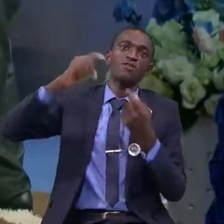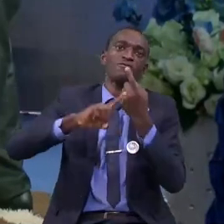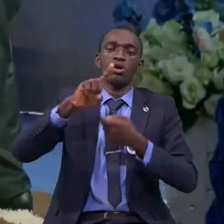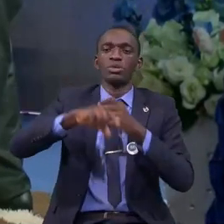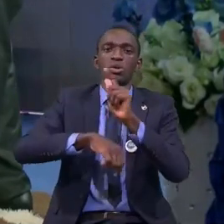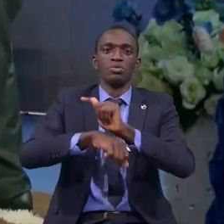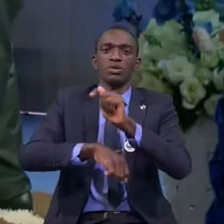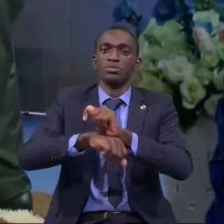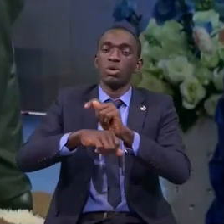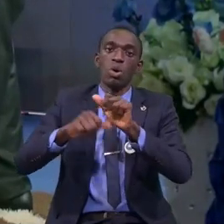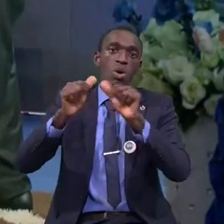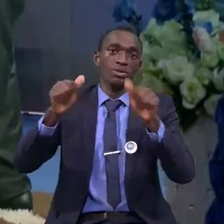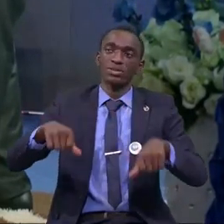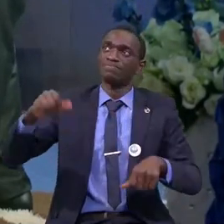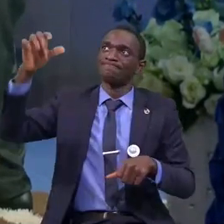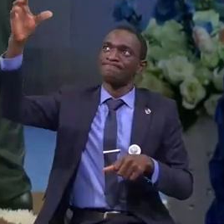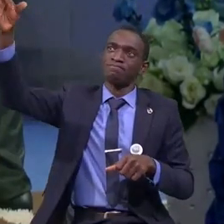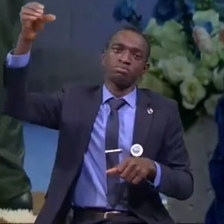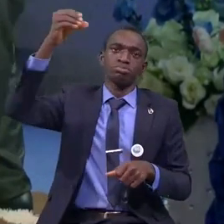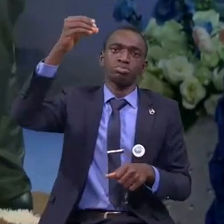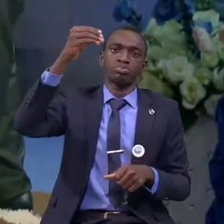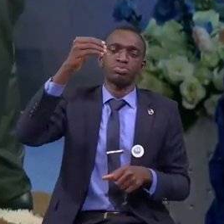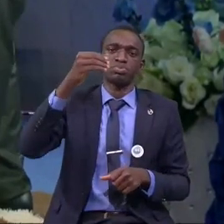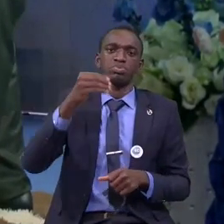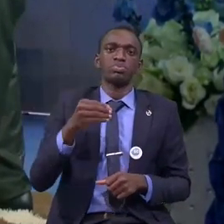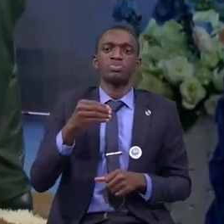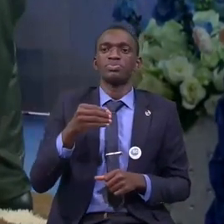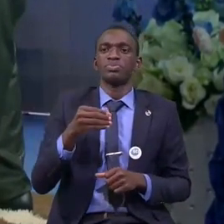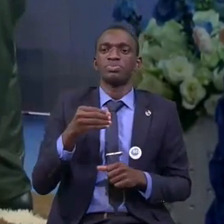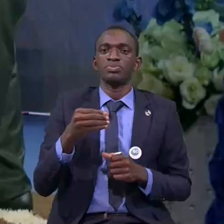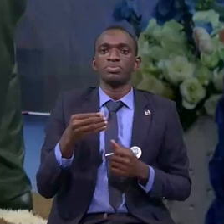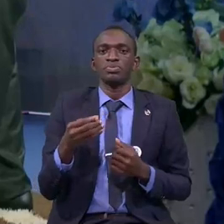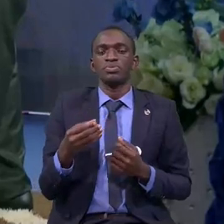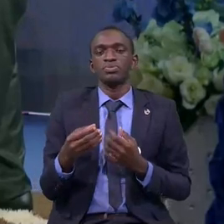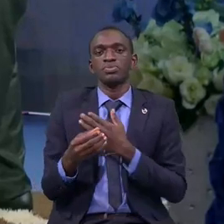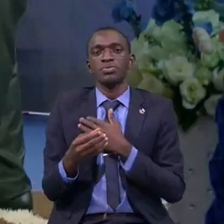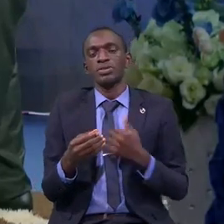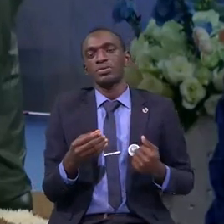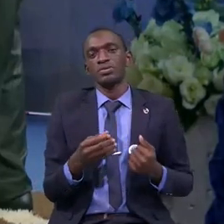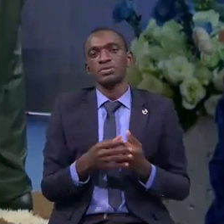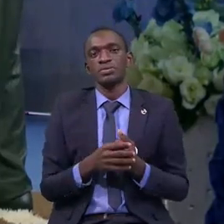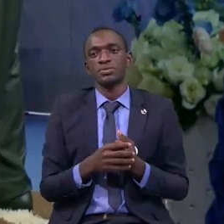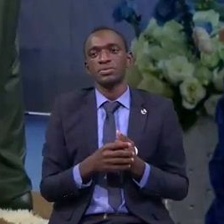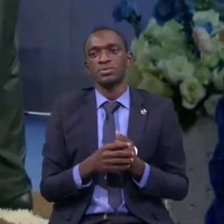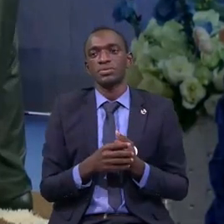Mais l'un des séraphins vola vers moi, tenant à la main une pierre ardente qu'il avait prise sur l'autel avec des